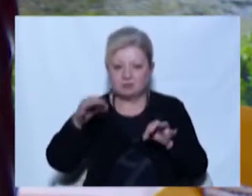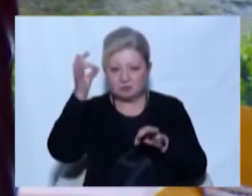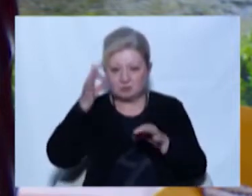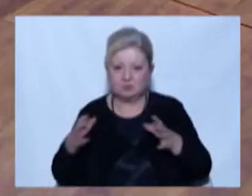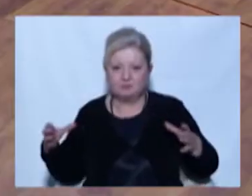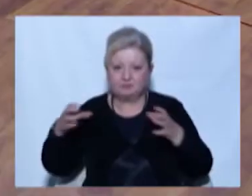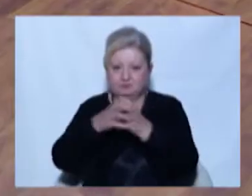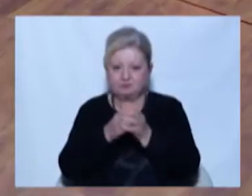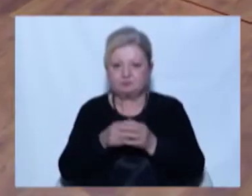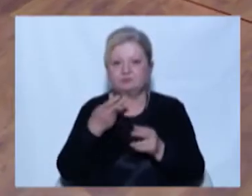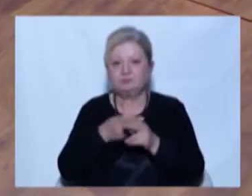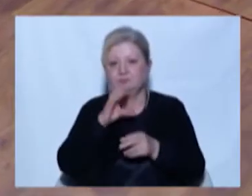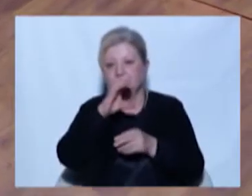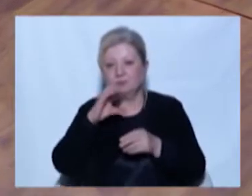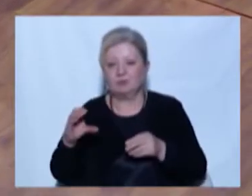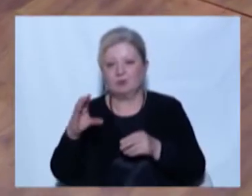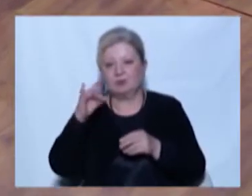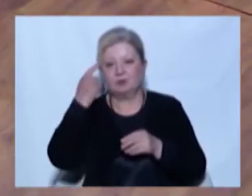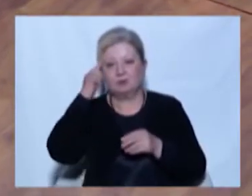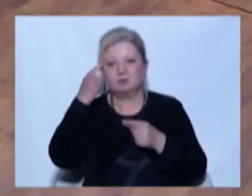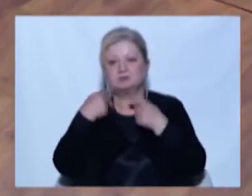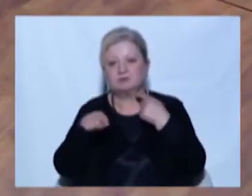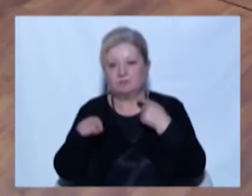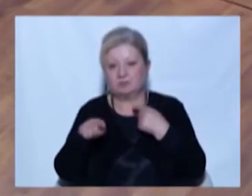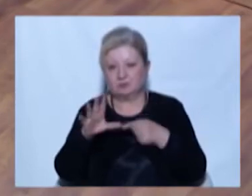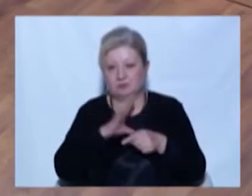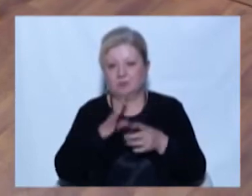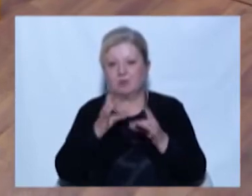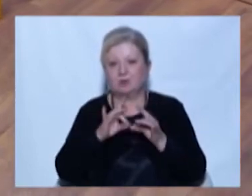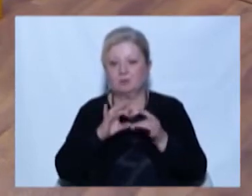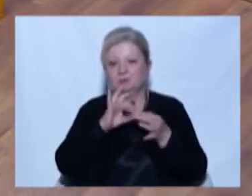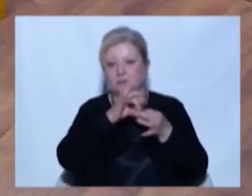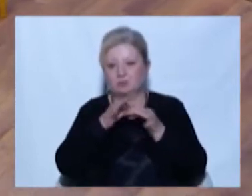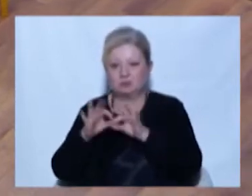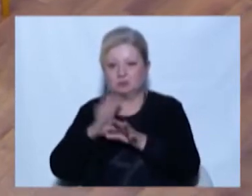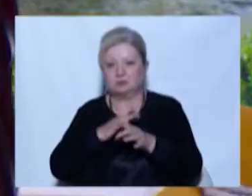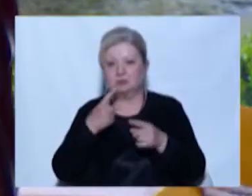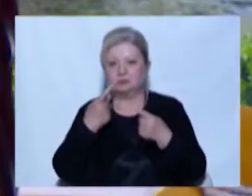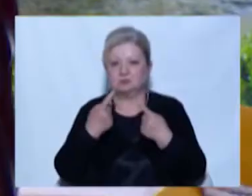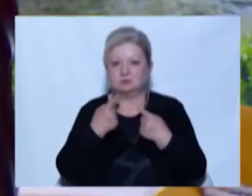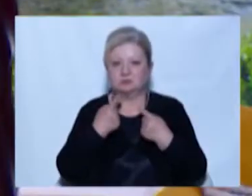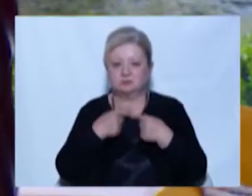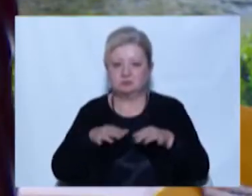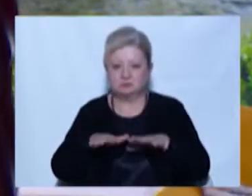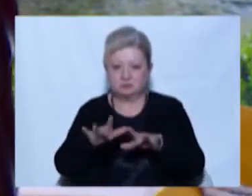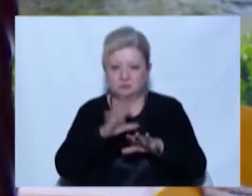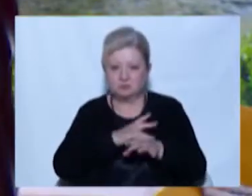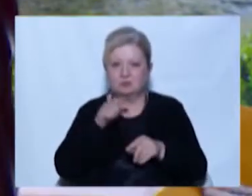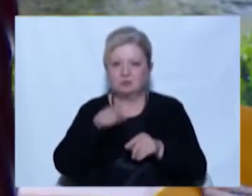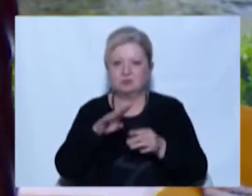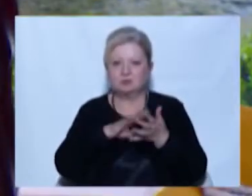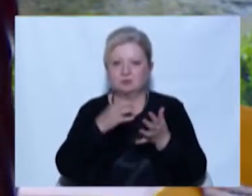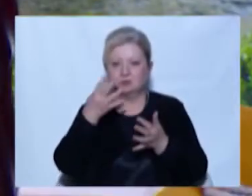კავშირი სხვანაირად ფიქრობდა, მაგრამ პროცესები შემდეგნაირად წარიმართა. 1945 წელს,